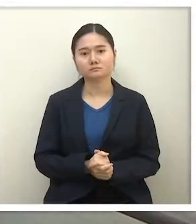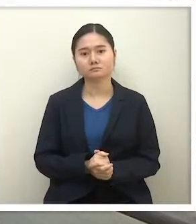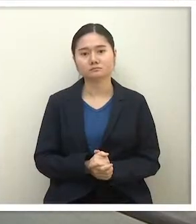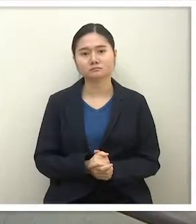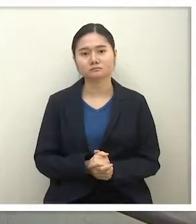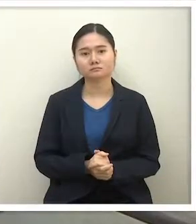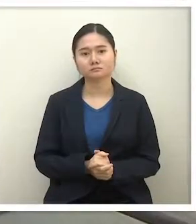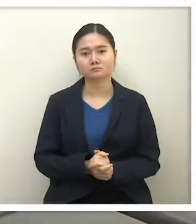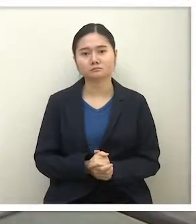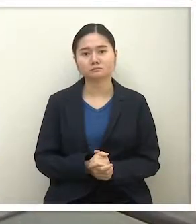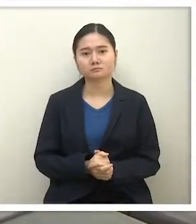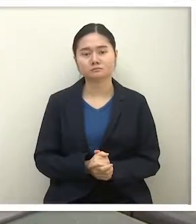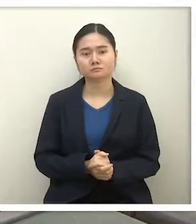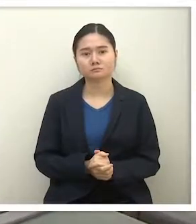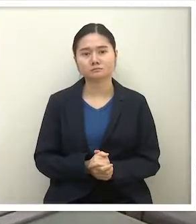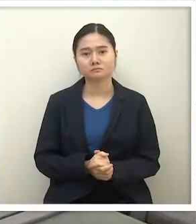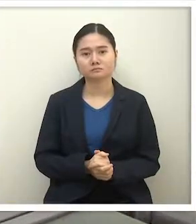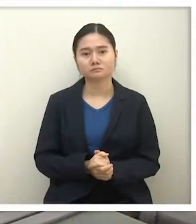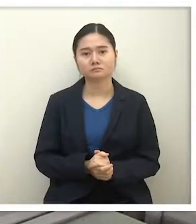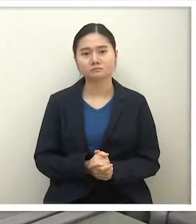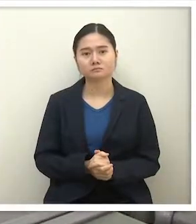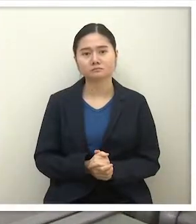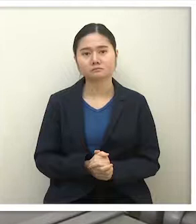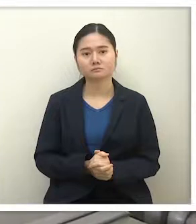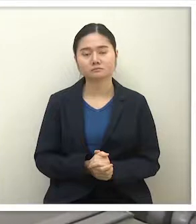แล้วนะครับ